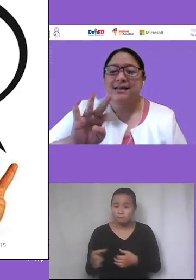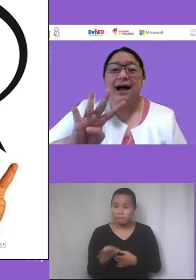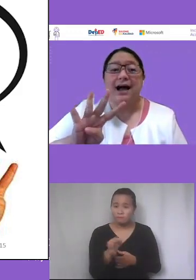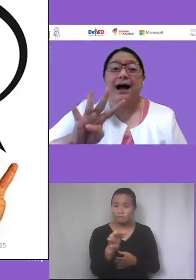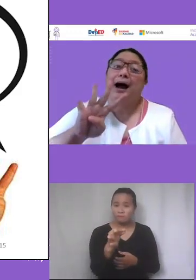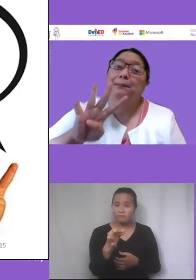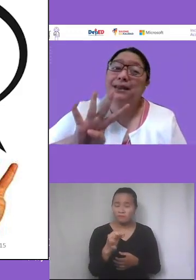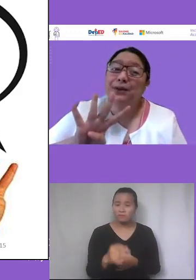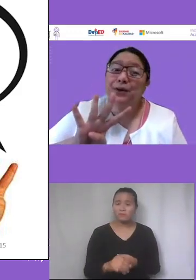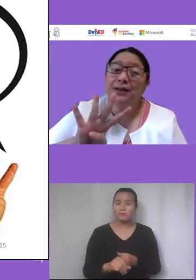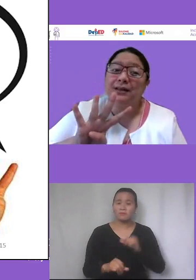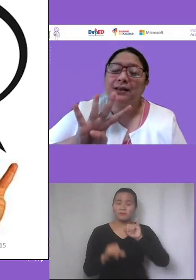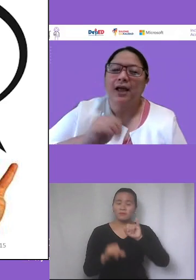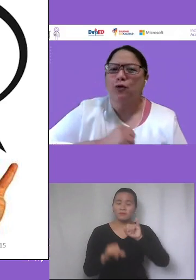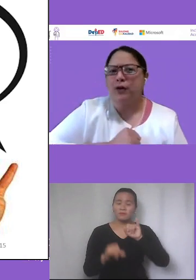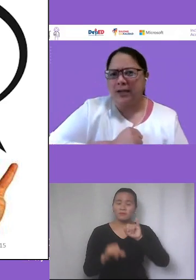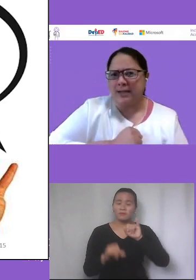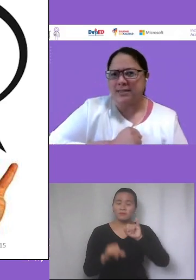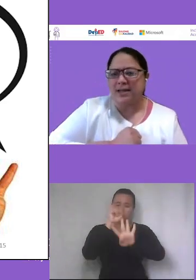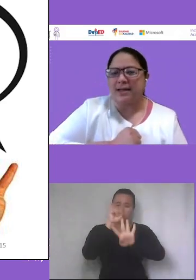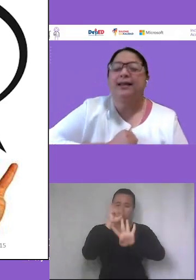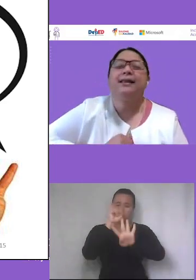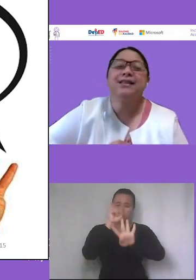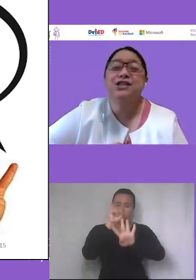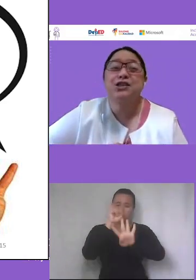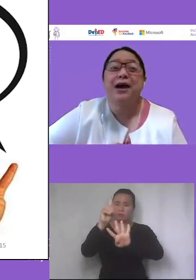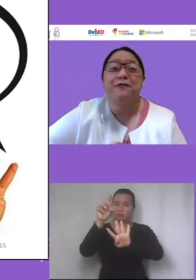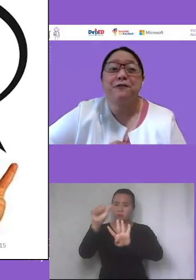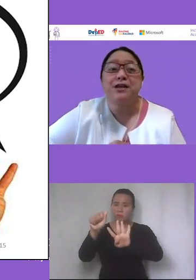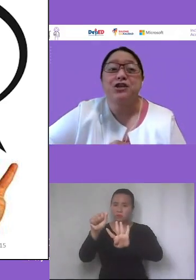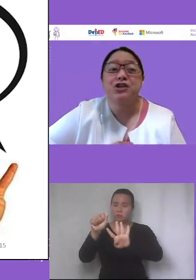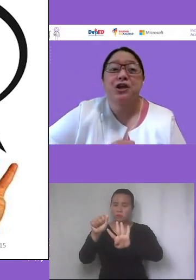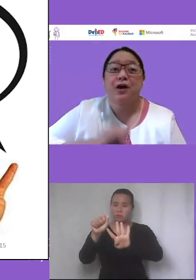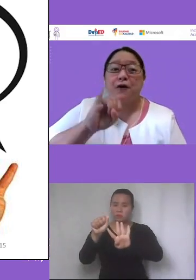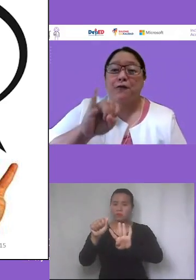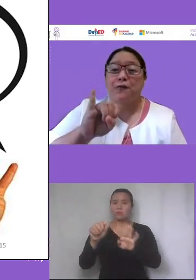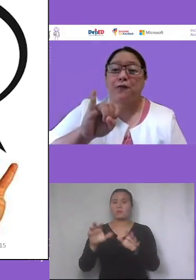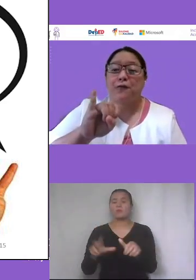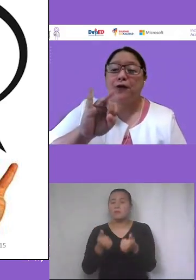I-S-D. Apat yun. E, kung English yan, let's try fish.